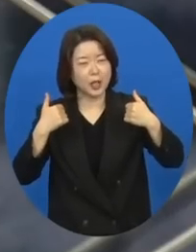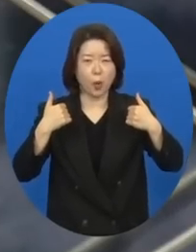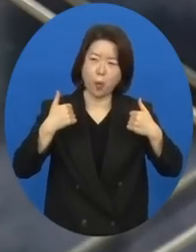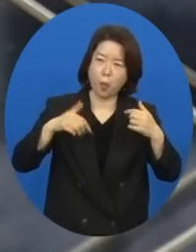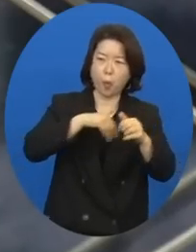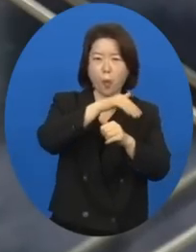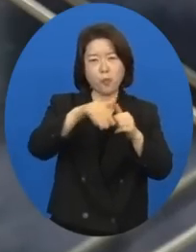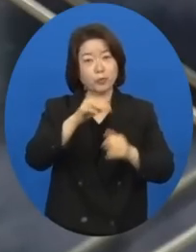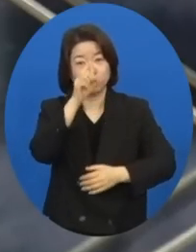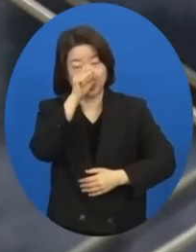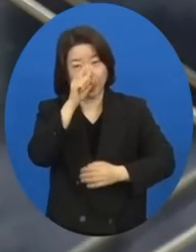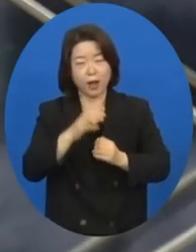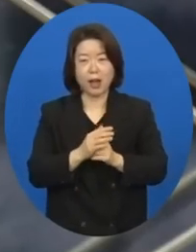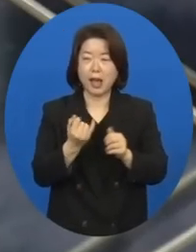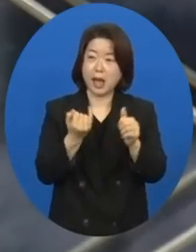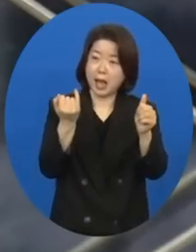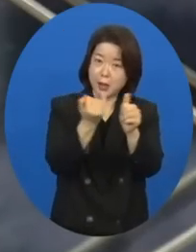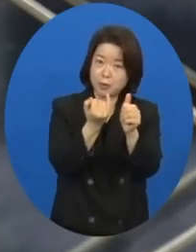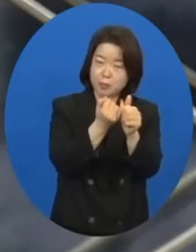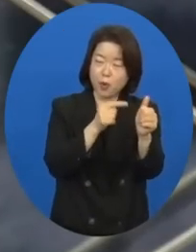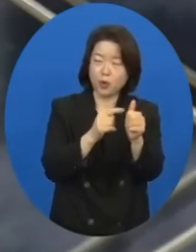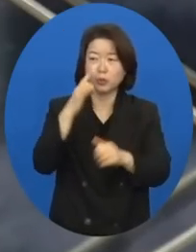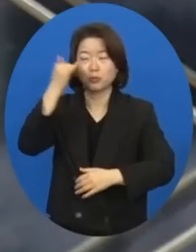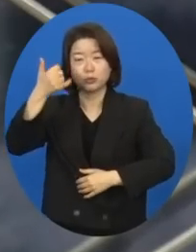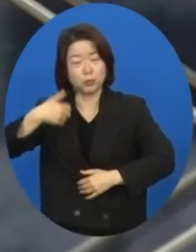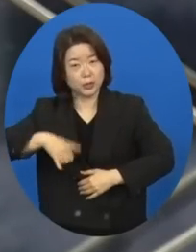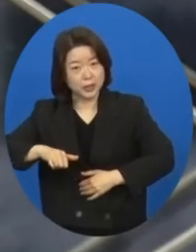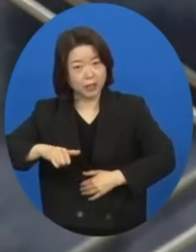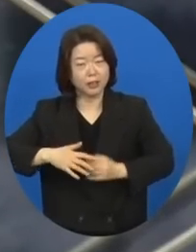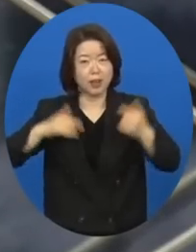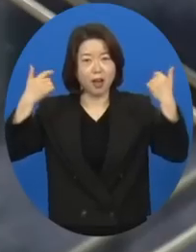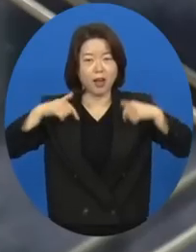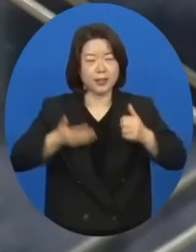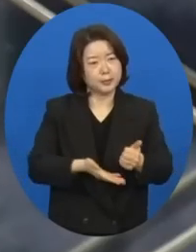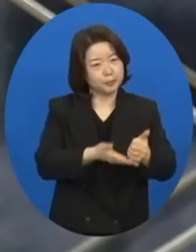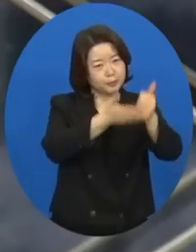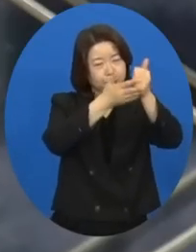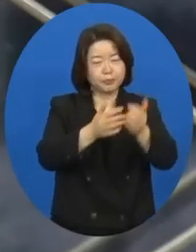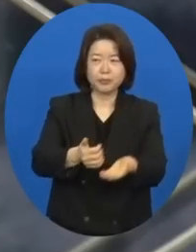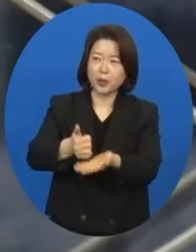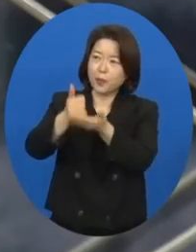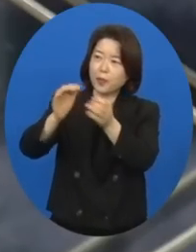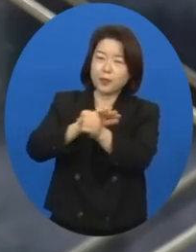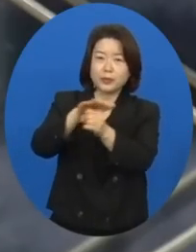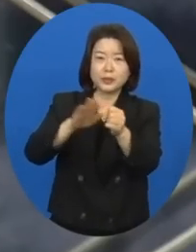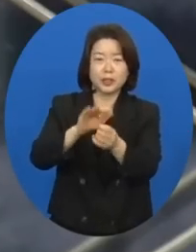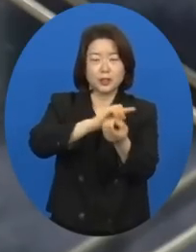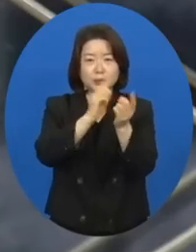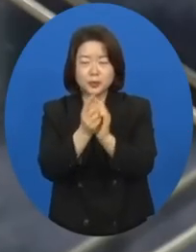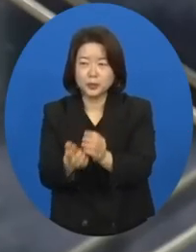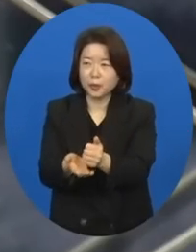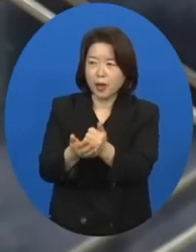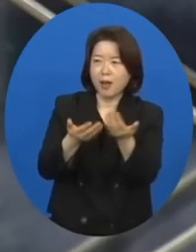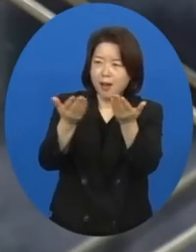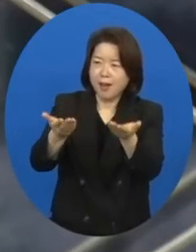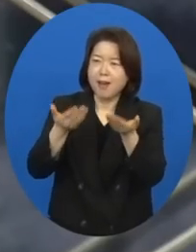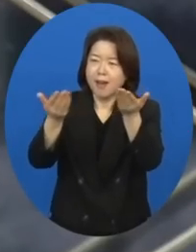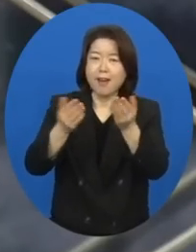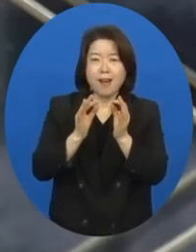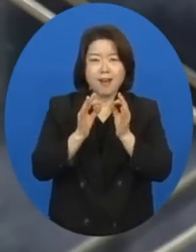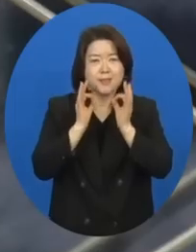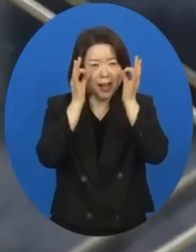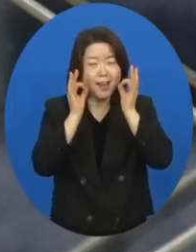화기애애하고 아내와 남편은 또 부모와 자녀는 늘 존경하고 존중하고 또 서로 섬기지 못해서